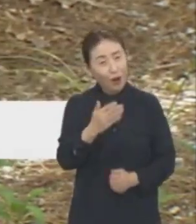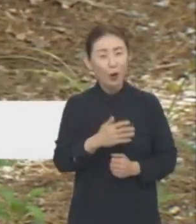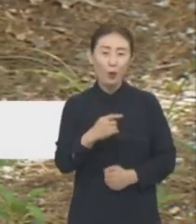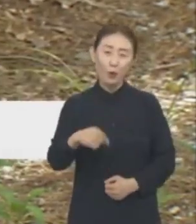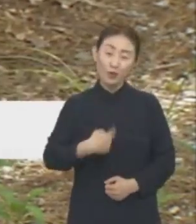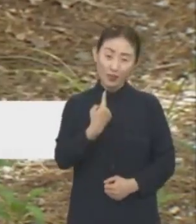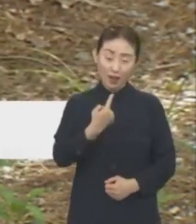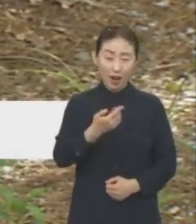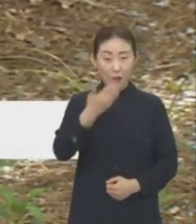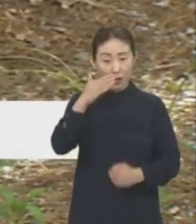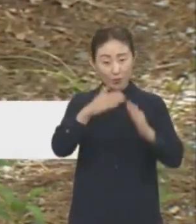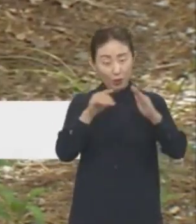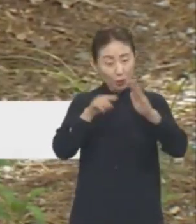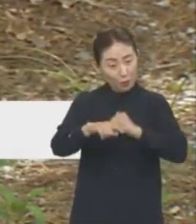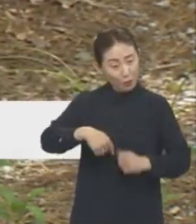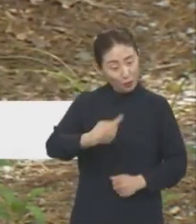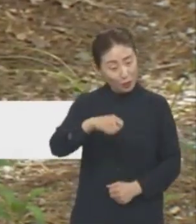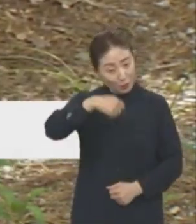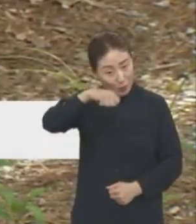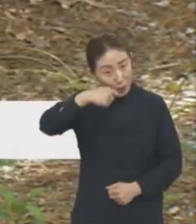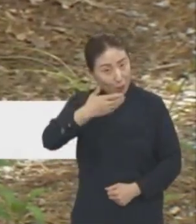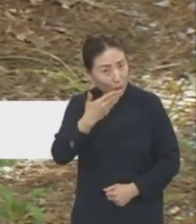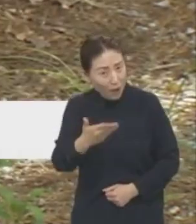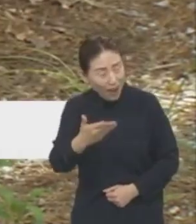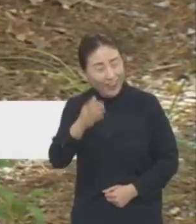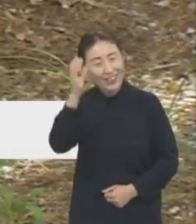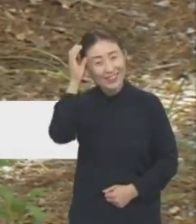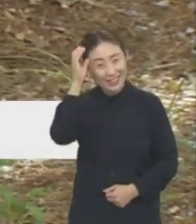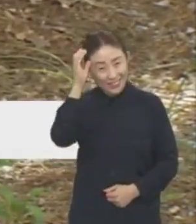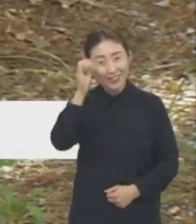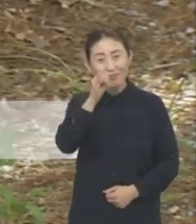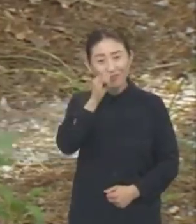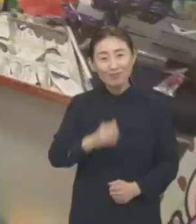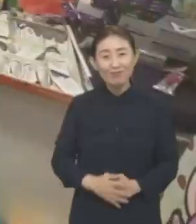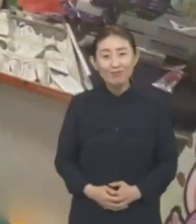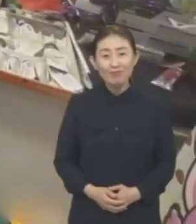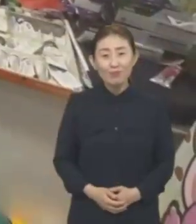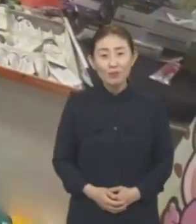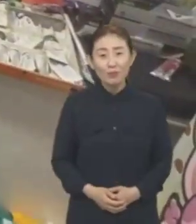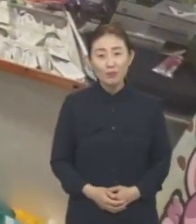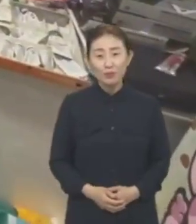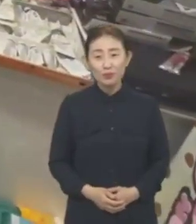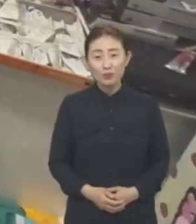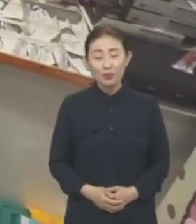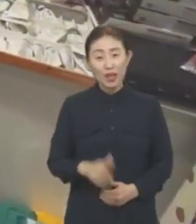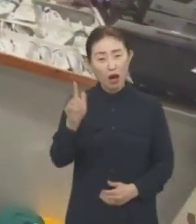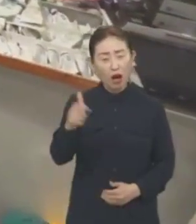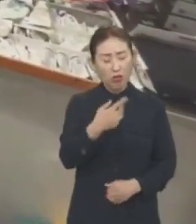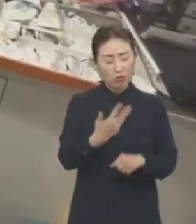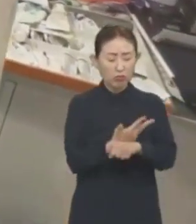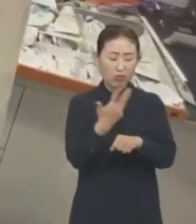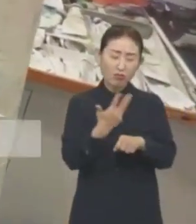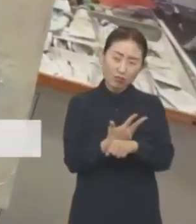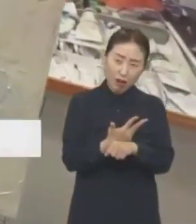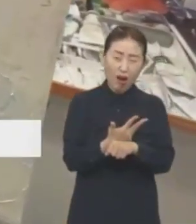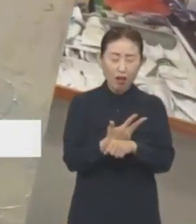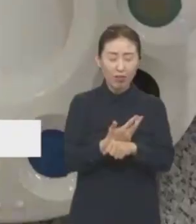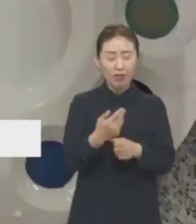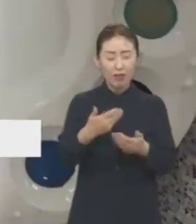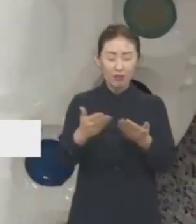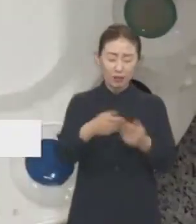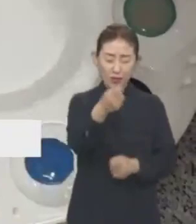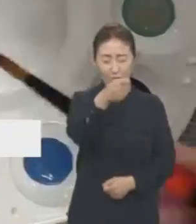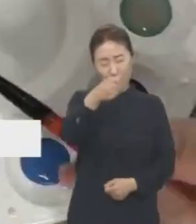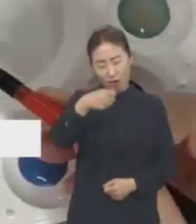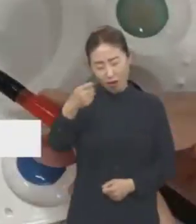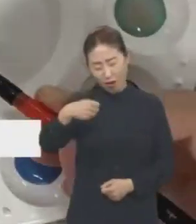혼자서 식당 가서 밥을 먹을 수 있을까? 이런 기대감이 좀 올라가고. 하루 8시간, 잠자는 시간만큼